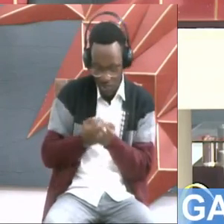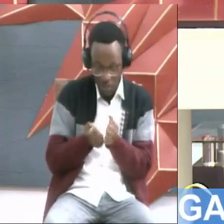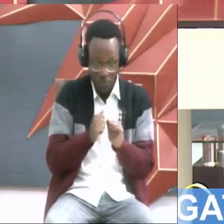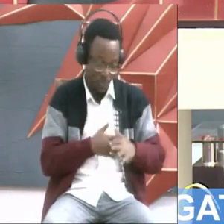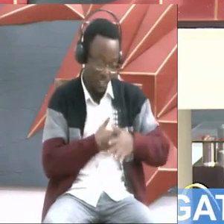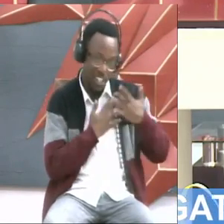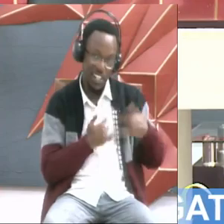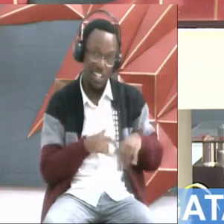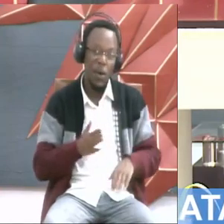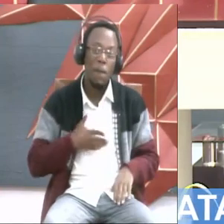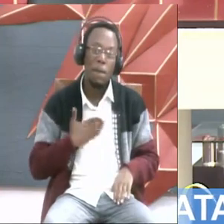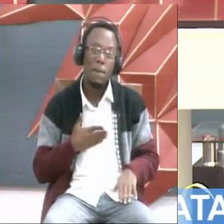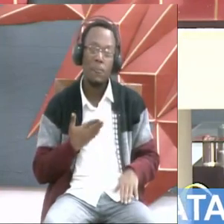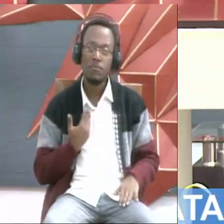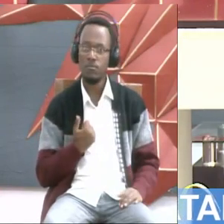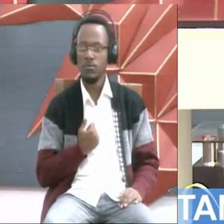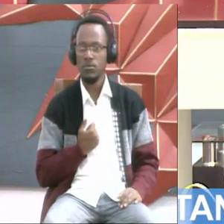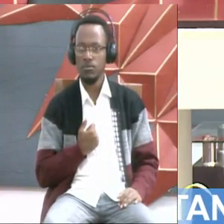isaba.